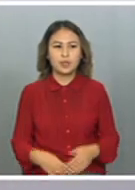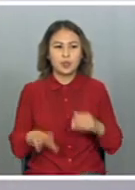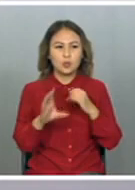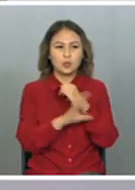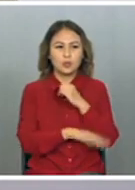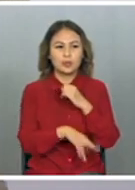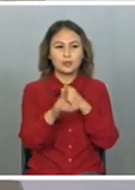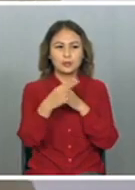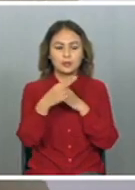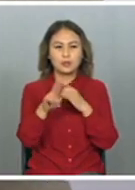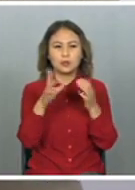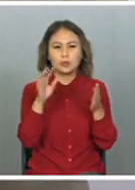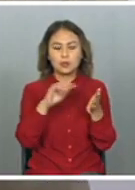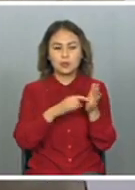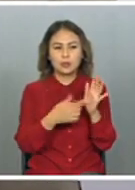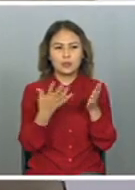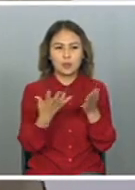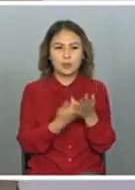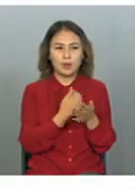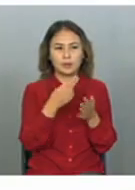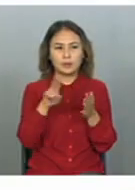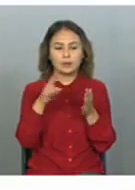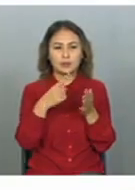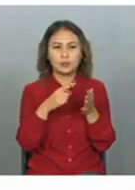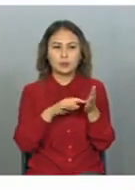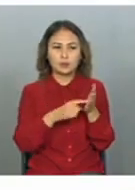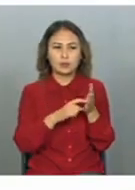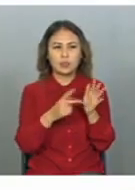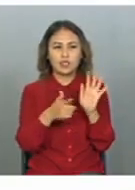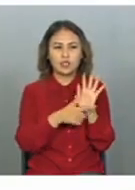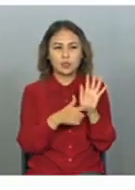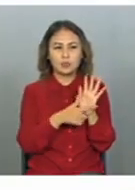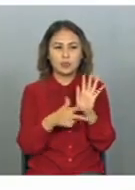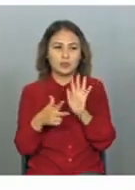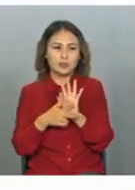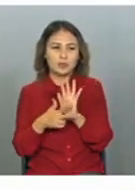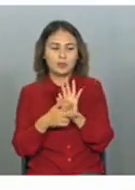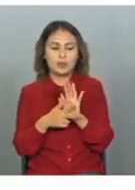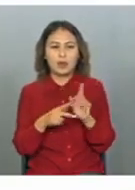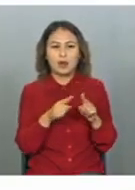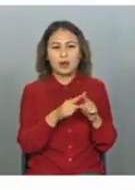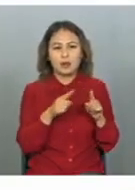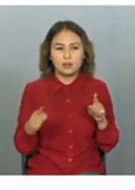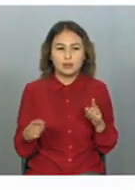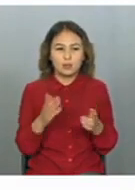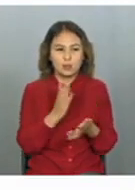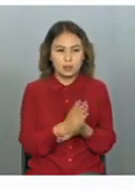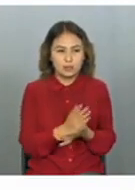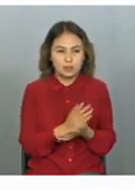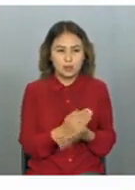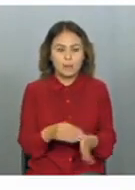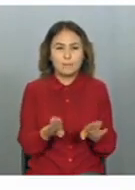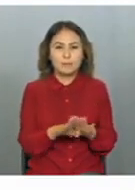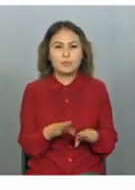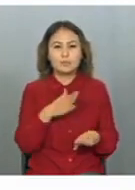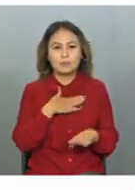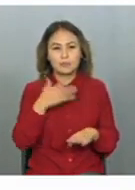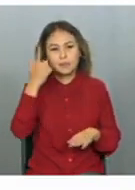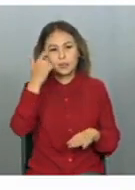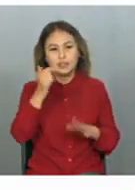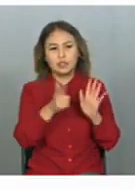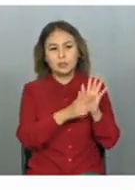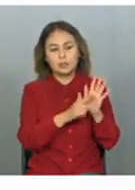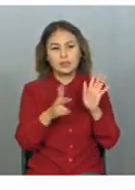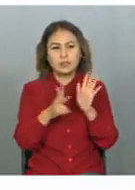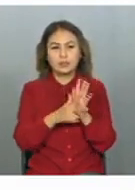Д нүктесін табайық. Д нүктесі бізде 7 мен 8'ің арасында орналасқан. Ал біз білеміз, 7 мен